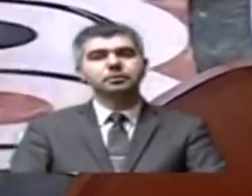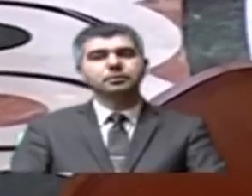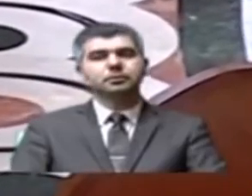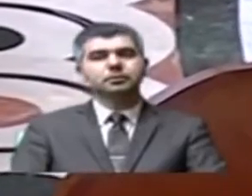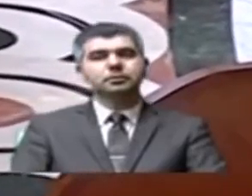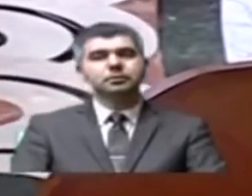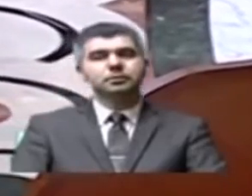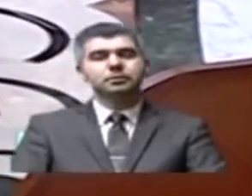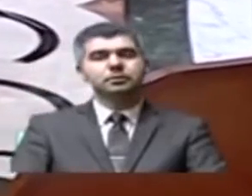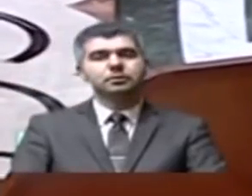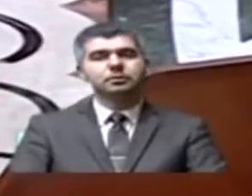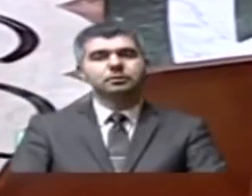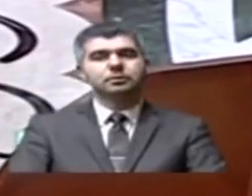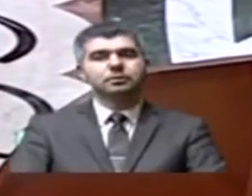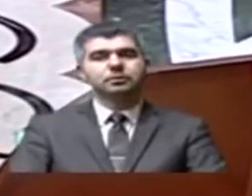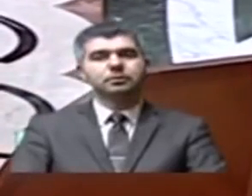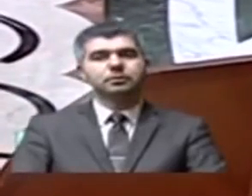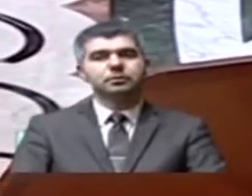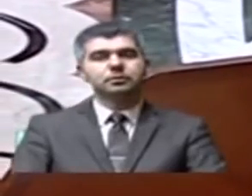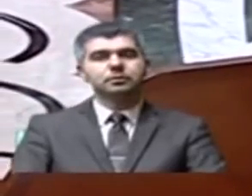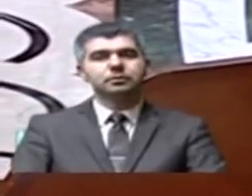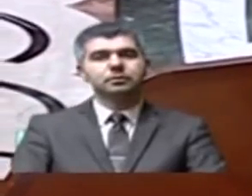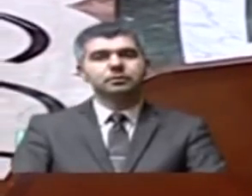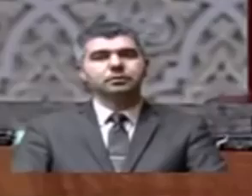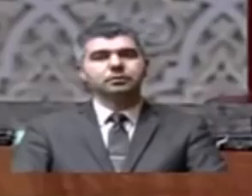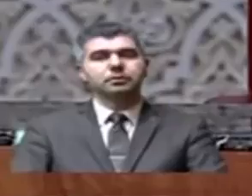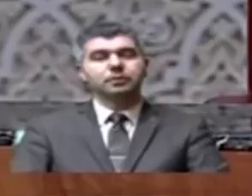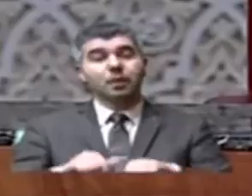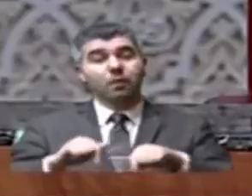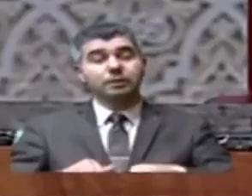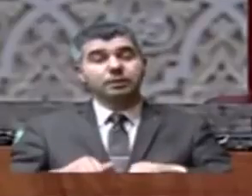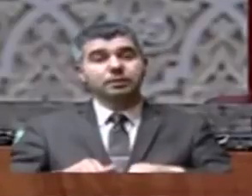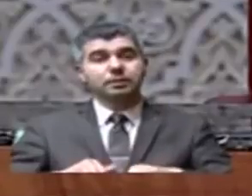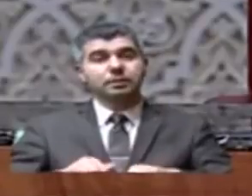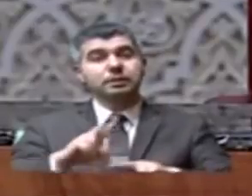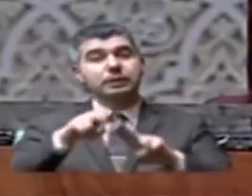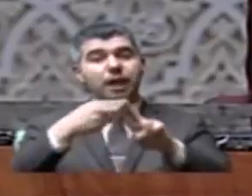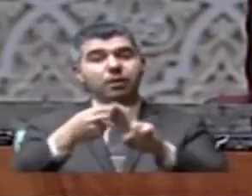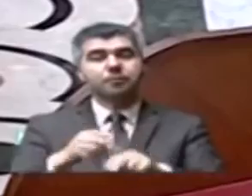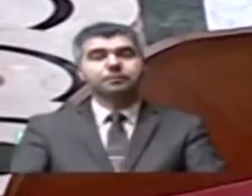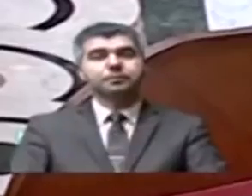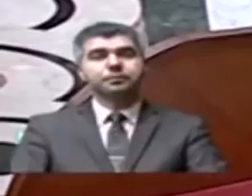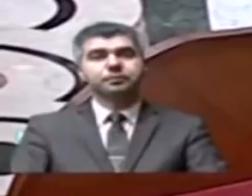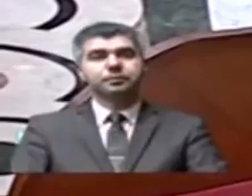السيد الوزير الكلمة عند السيد الوزير. السيد الوزير والله ما فهمت والو.